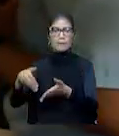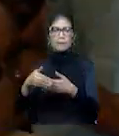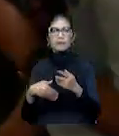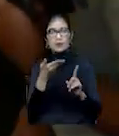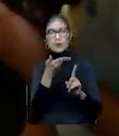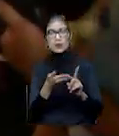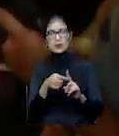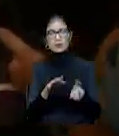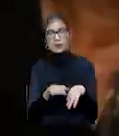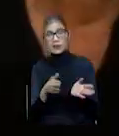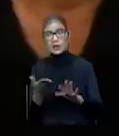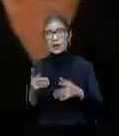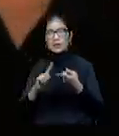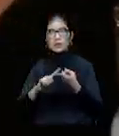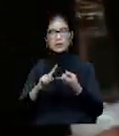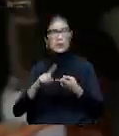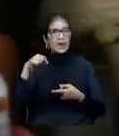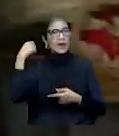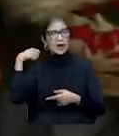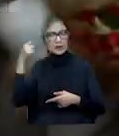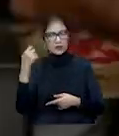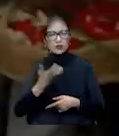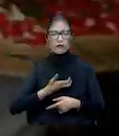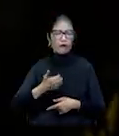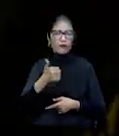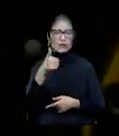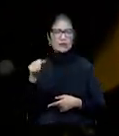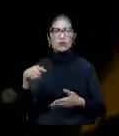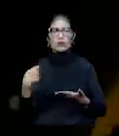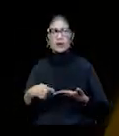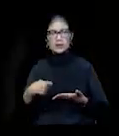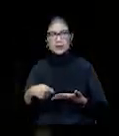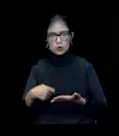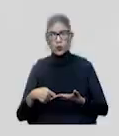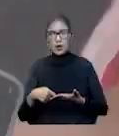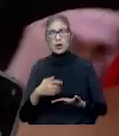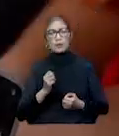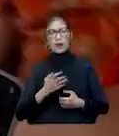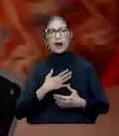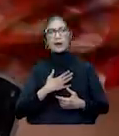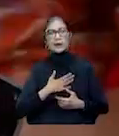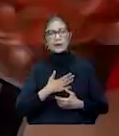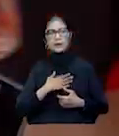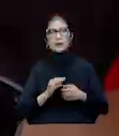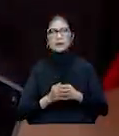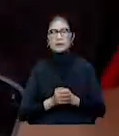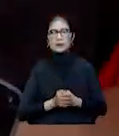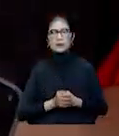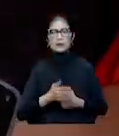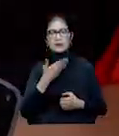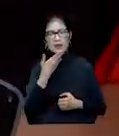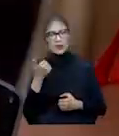membuat rekan sesama artis, penggemar hingga mahasiswanya ikut terpukul. Cantik,